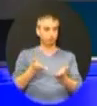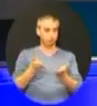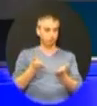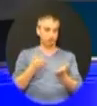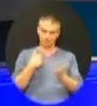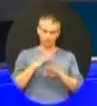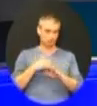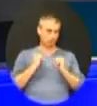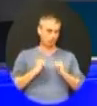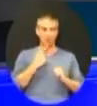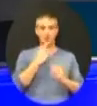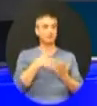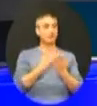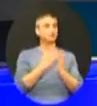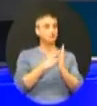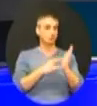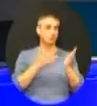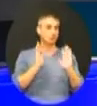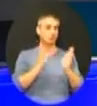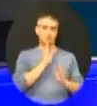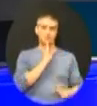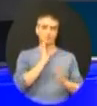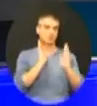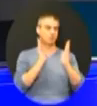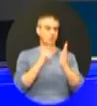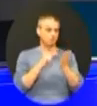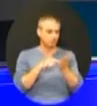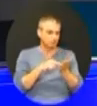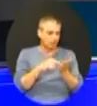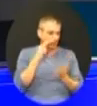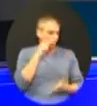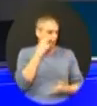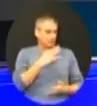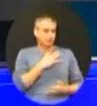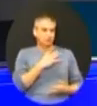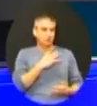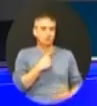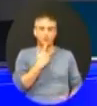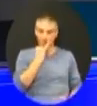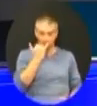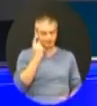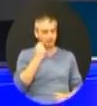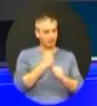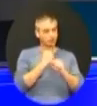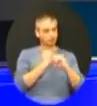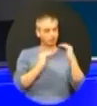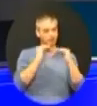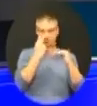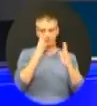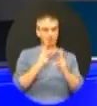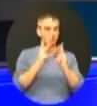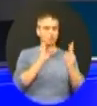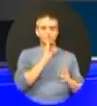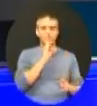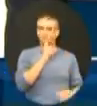מרגישה מאוד מאוד בנוח להגיד שהצעת החוק הזאת היא מאוד מאוד בעייתית דווקא מהעמדה שאני באה שאומרת שכן צריך לאזן ולראות איך פותרים את